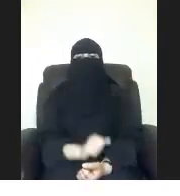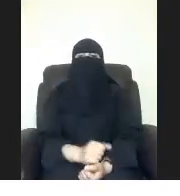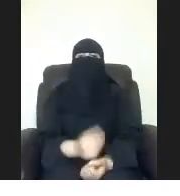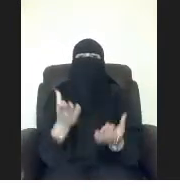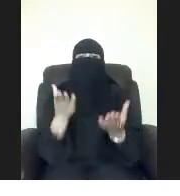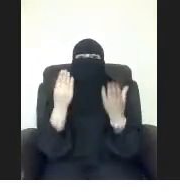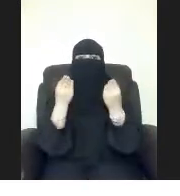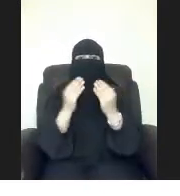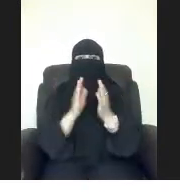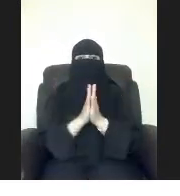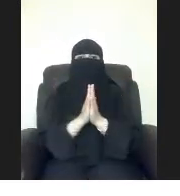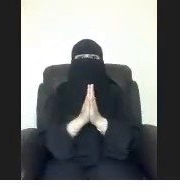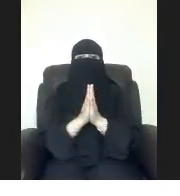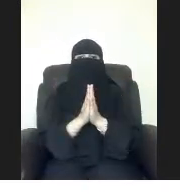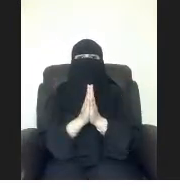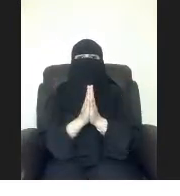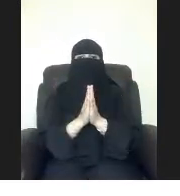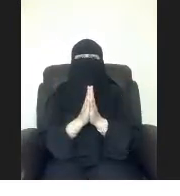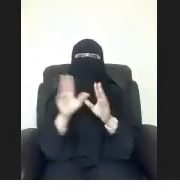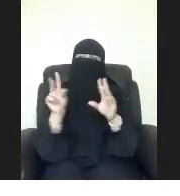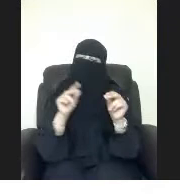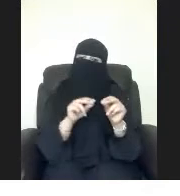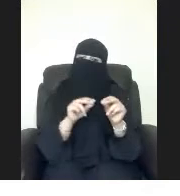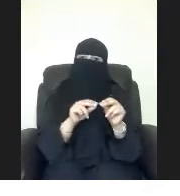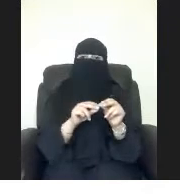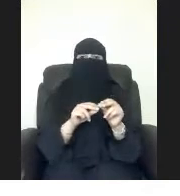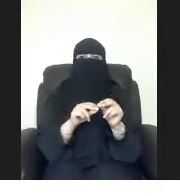من خلال البلاك بورد والال ام اس